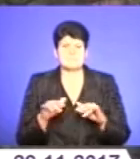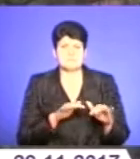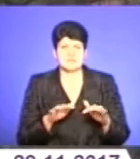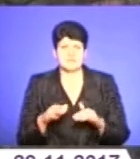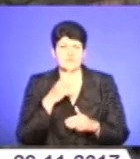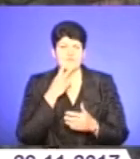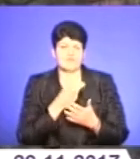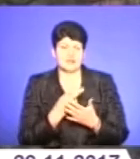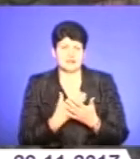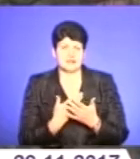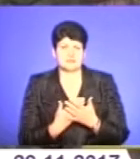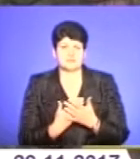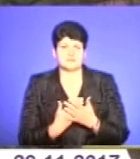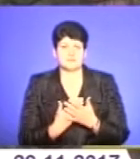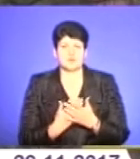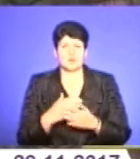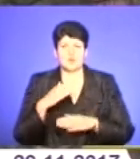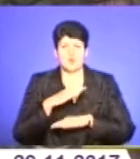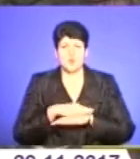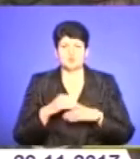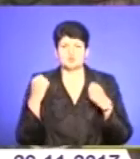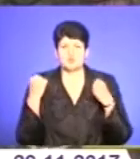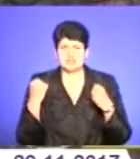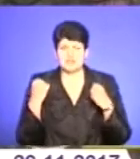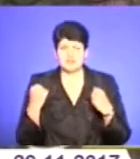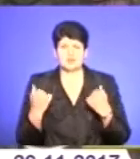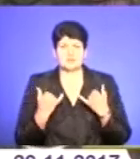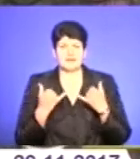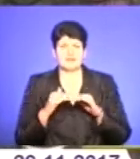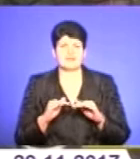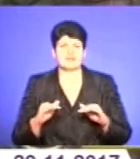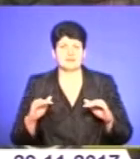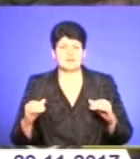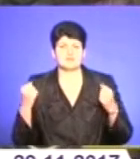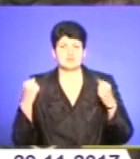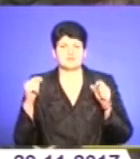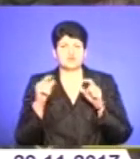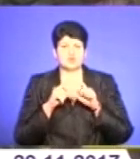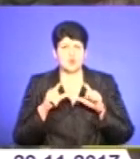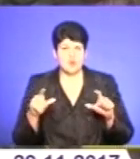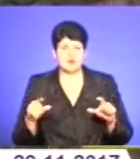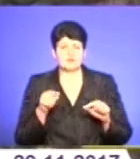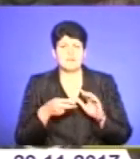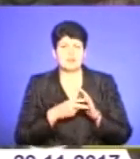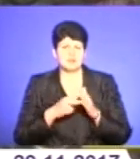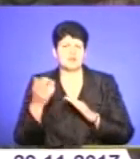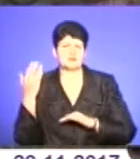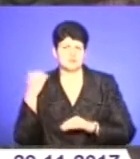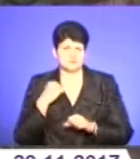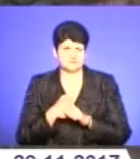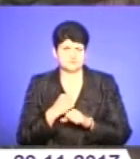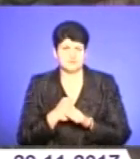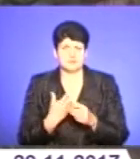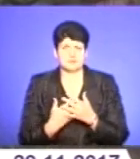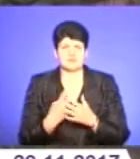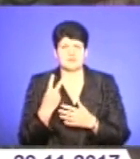вигляді такого, можна сказати, уроку спортивного для дітей у спортивній школі. Вона вже планувалась давно, десь